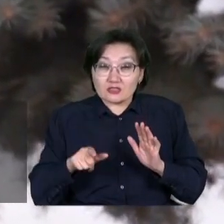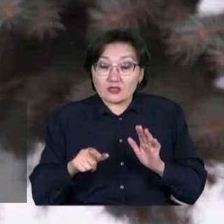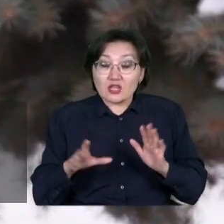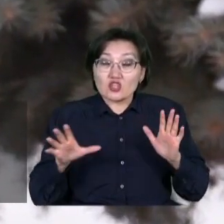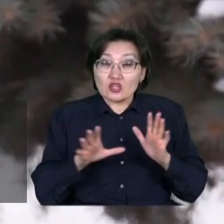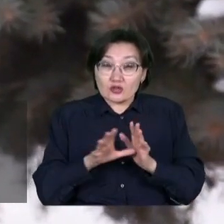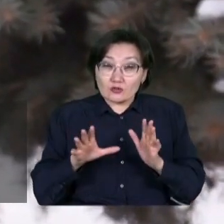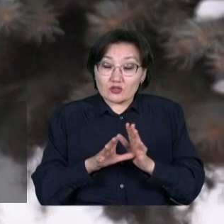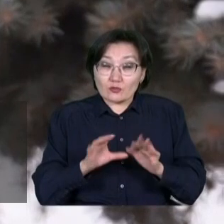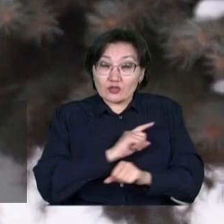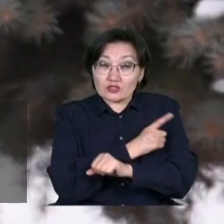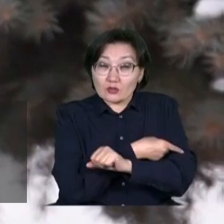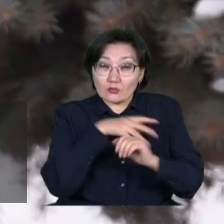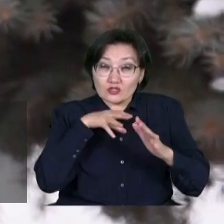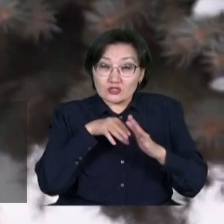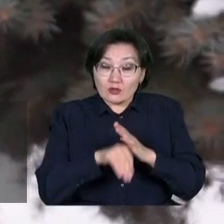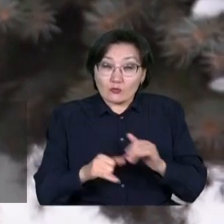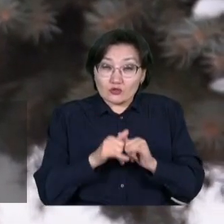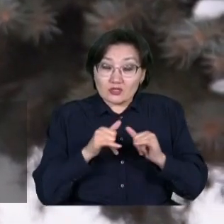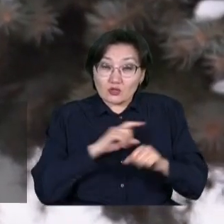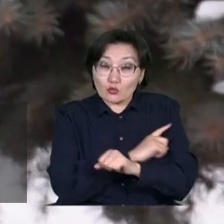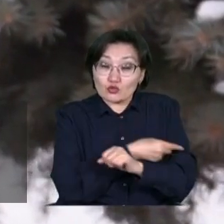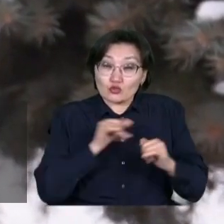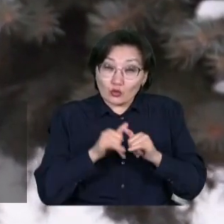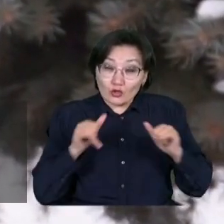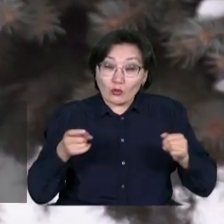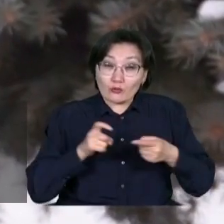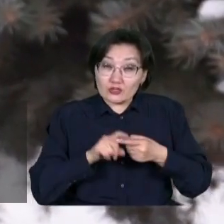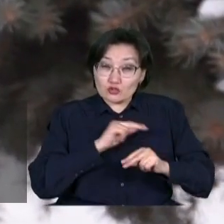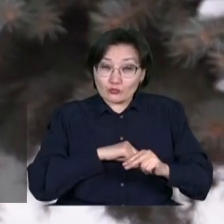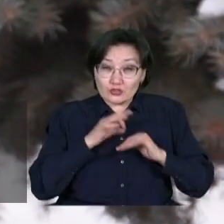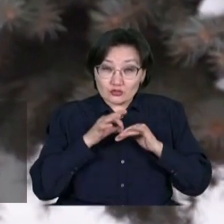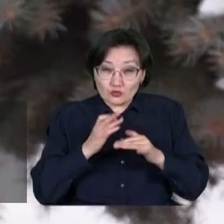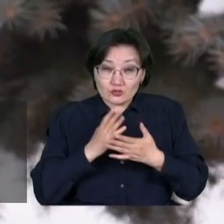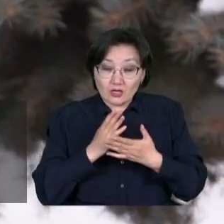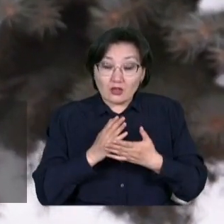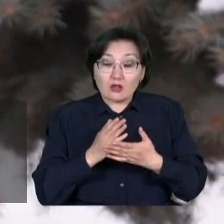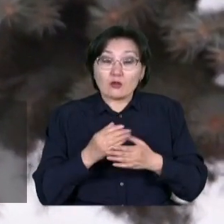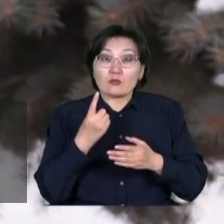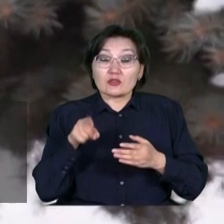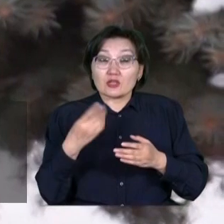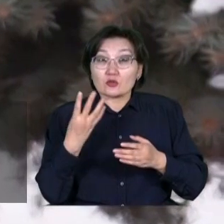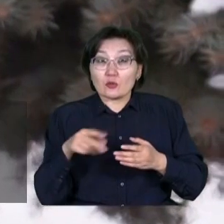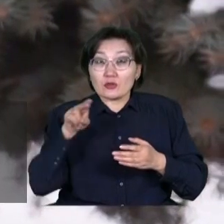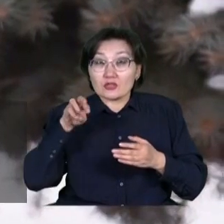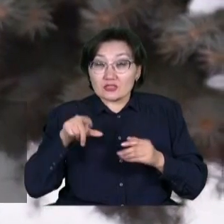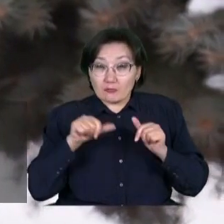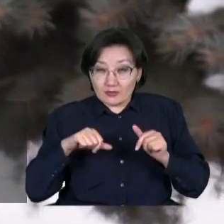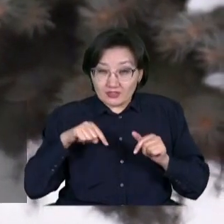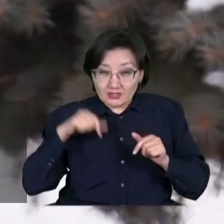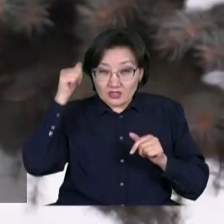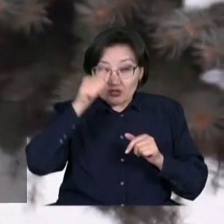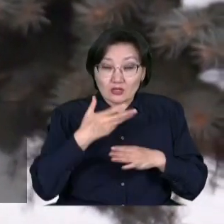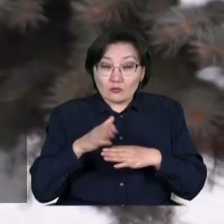электр қуатын ішінде ұлғайту, күшін ұлғайту бойынша жұмыстар жүргізілуде. Оның 1,4 миллиарды биылға бөлінді. Ол келесі